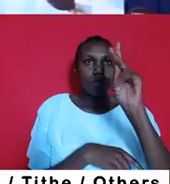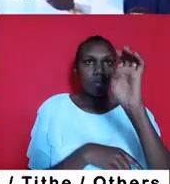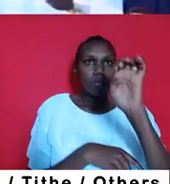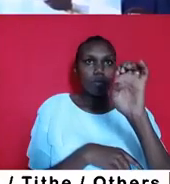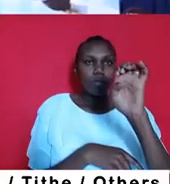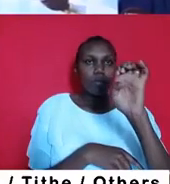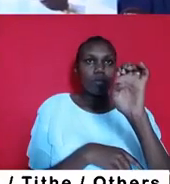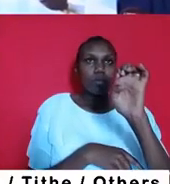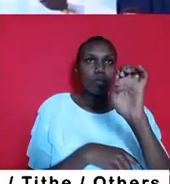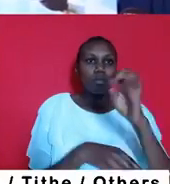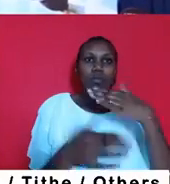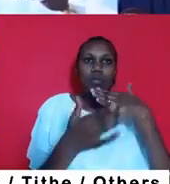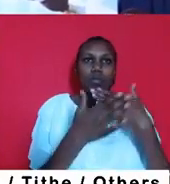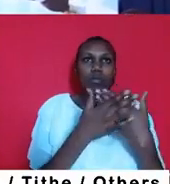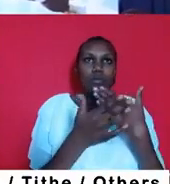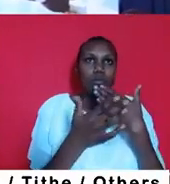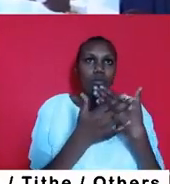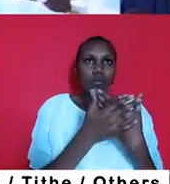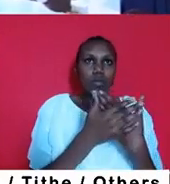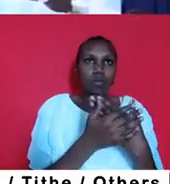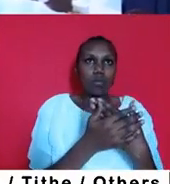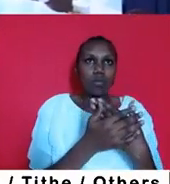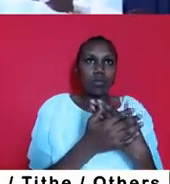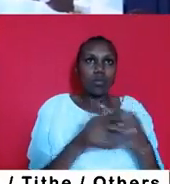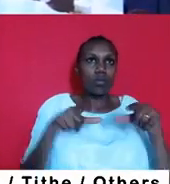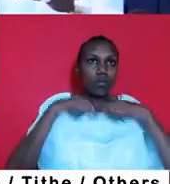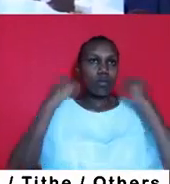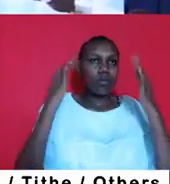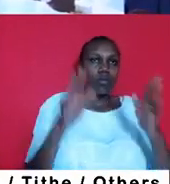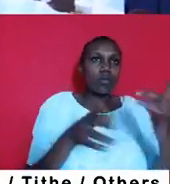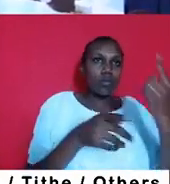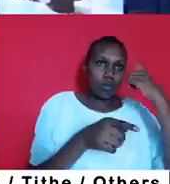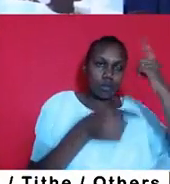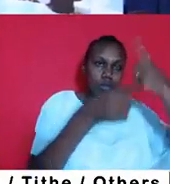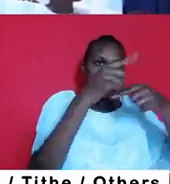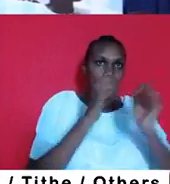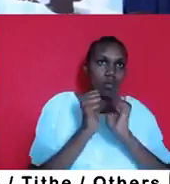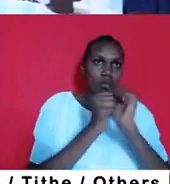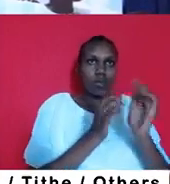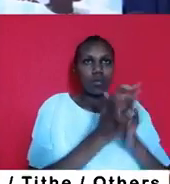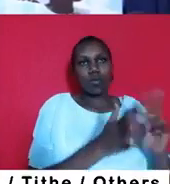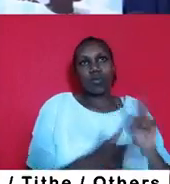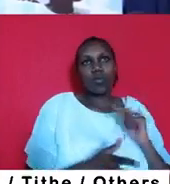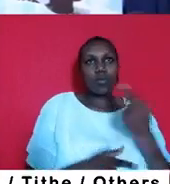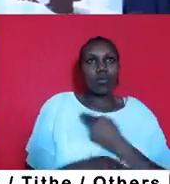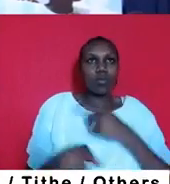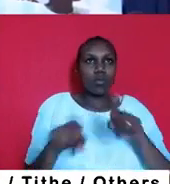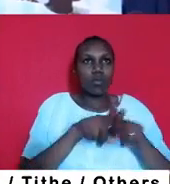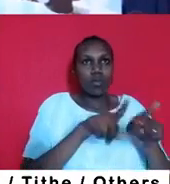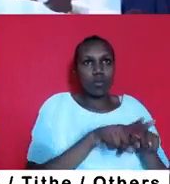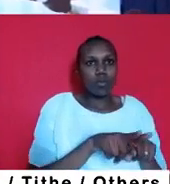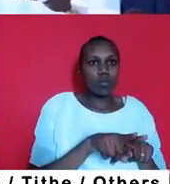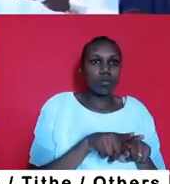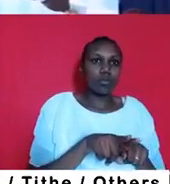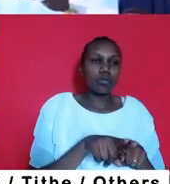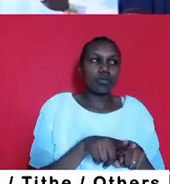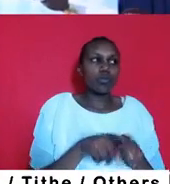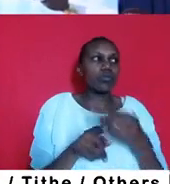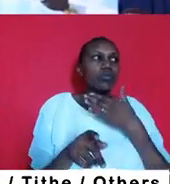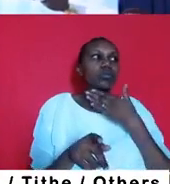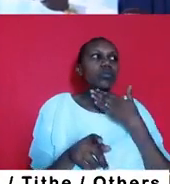Tungependa kukushukuru mchungaji kwa kuja kuwa pamoja nasi siku ya leo, na